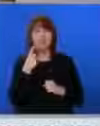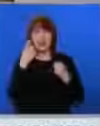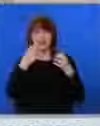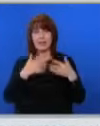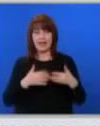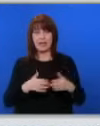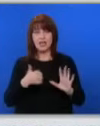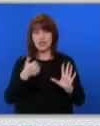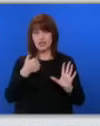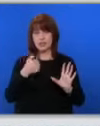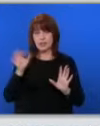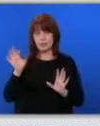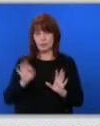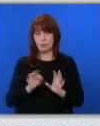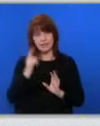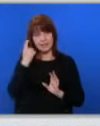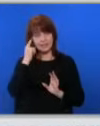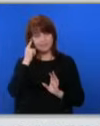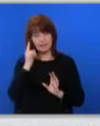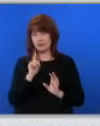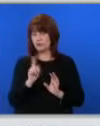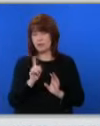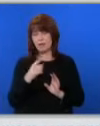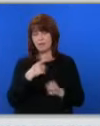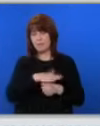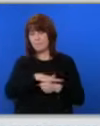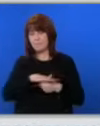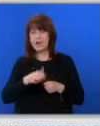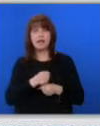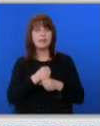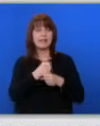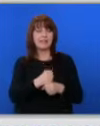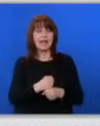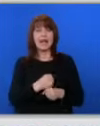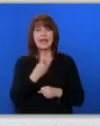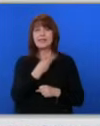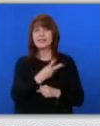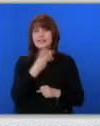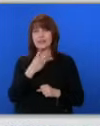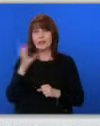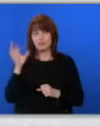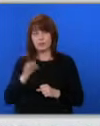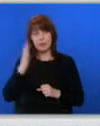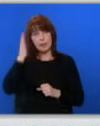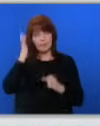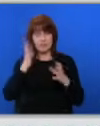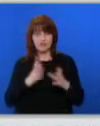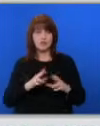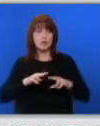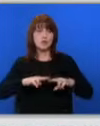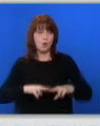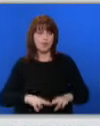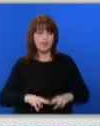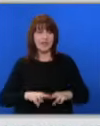данните. 60% смята, че той няма да има пълен мандат, а според 33% правителството ще остане